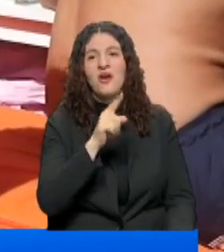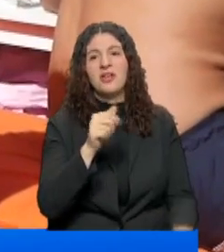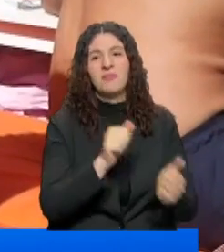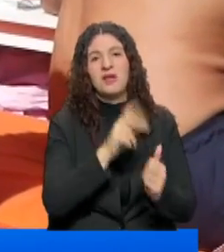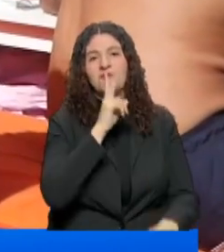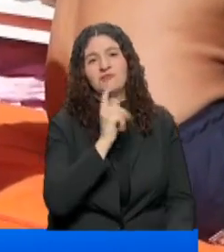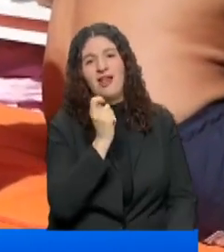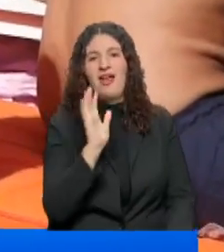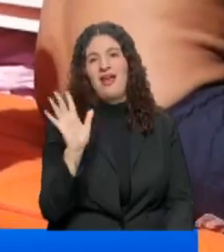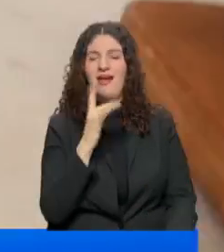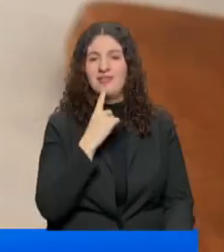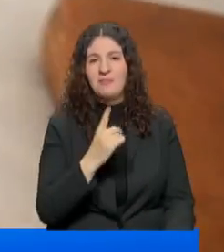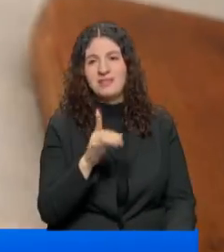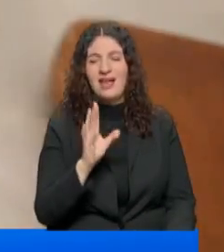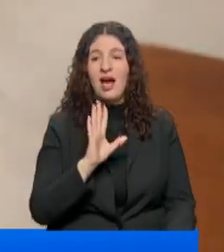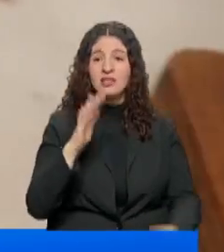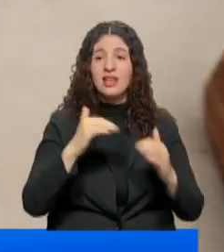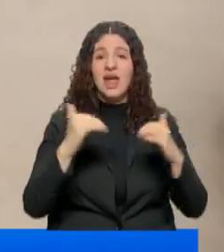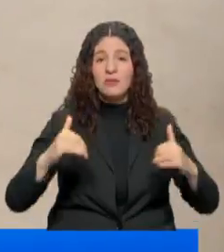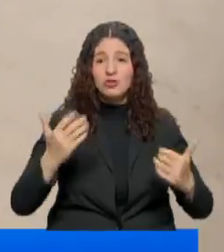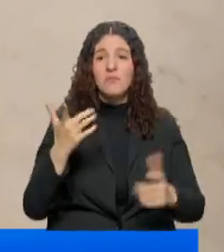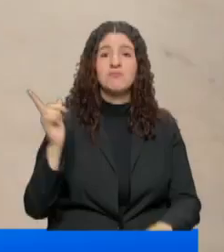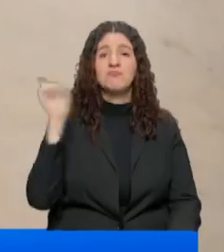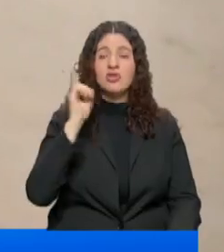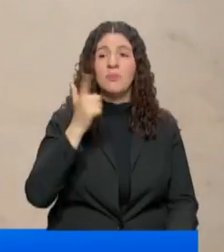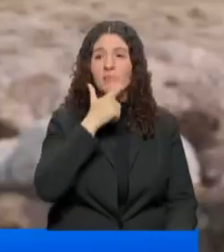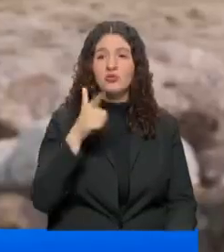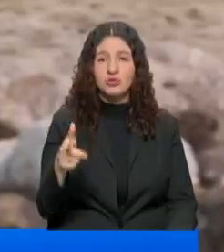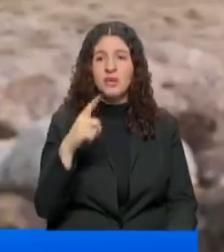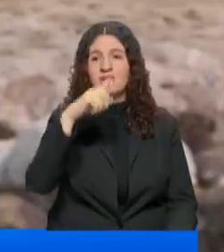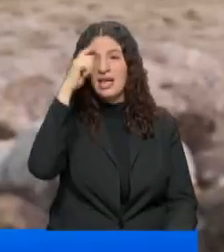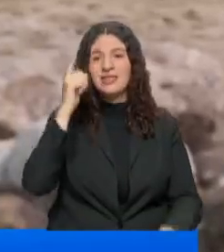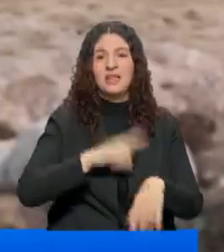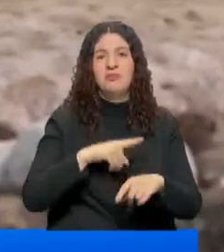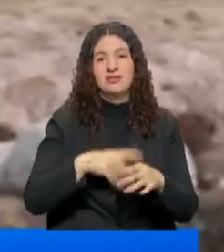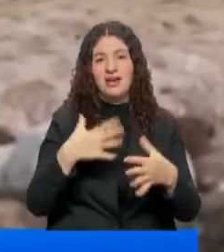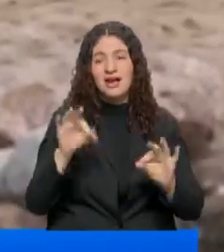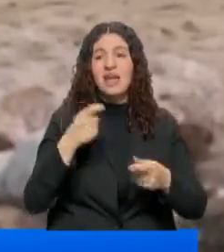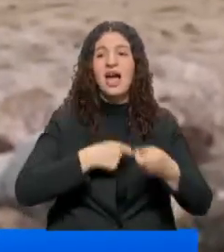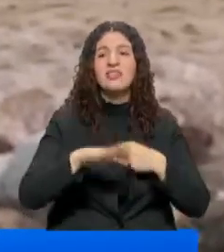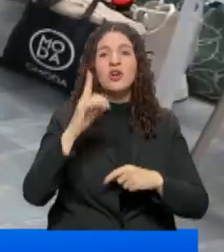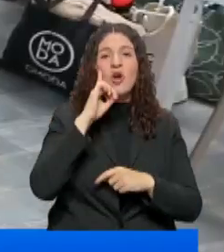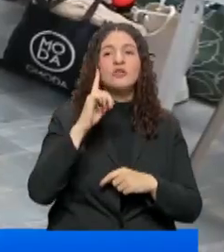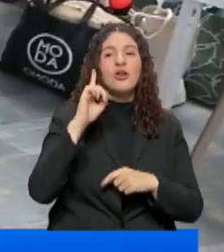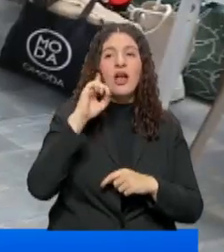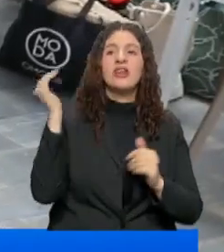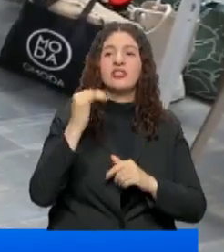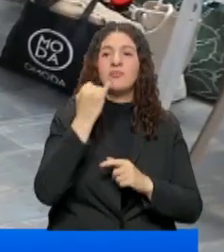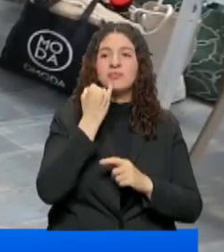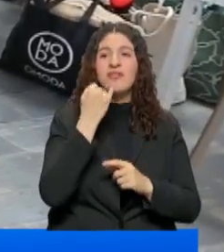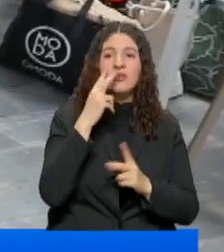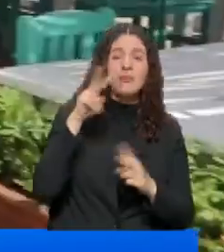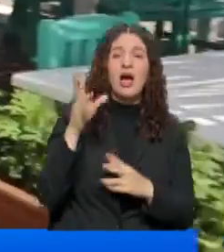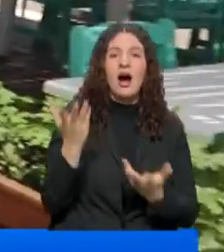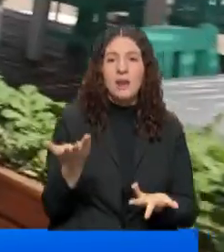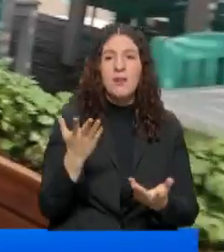beraber 200 lira tutuyor diyeyim size. Artık lahmacunuyla meşhur Bodrum yaz sezonuna hazır. Esnafın gözü kulağı gelecek misafirlerde